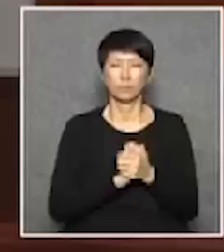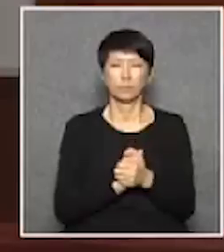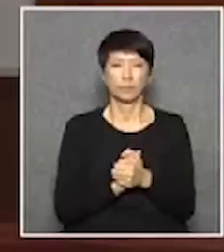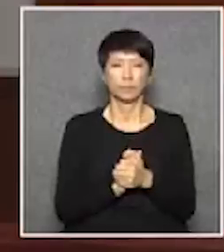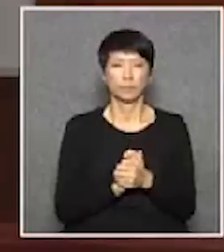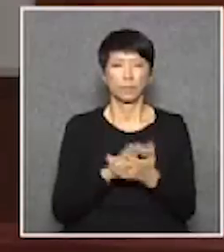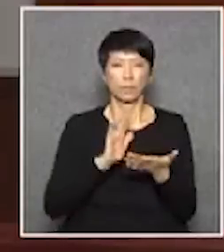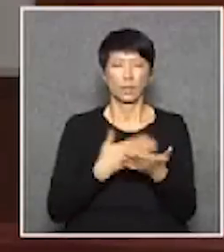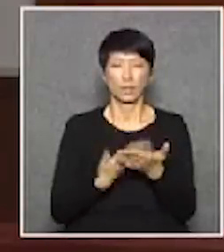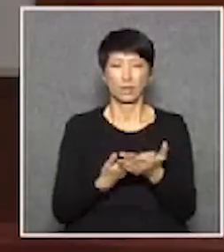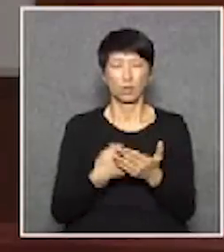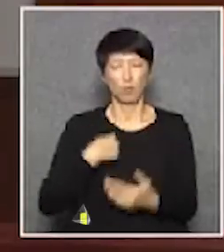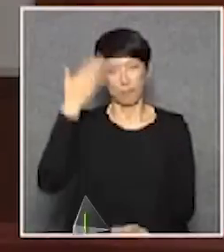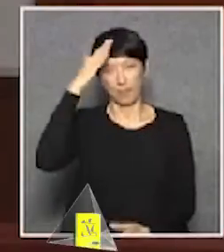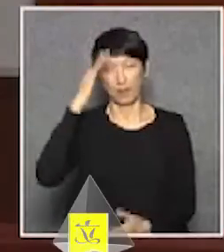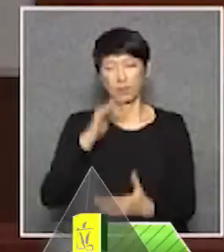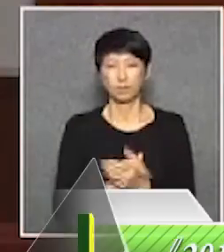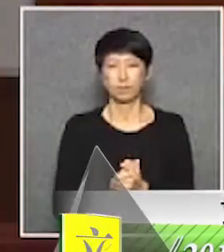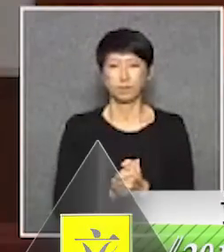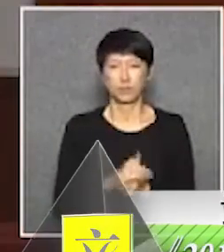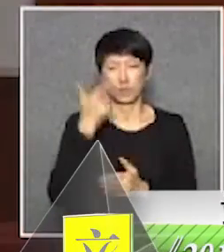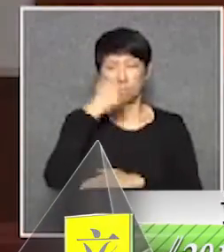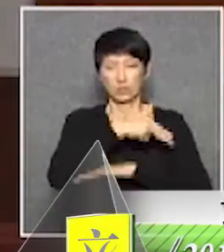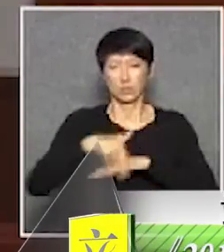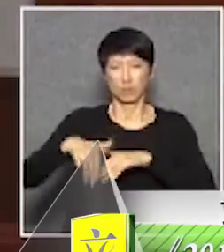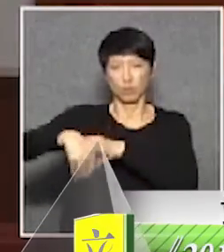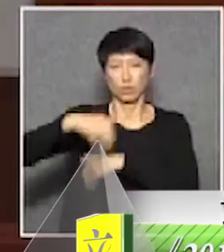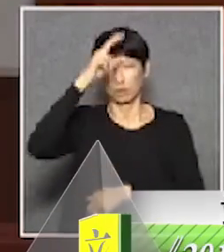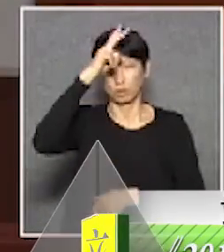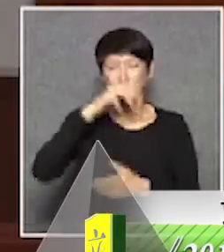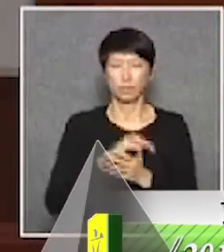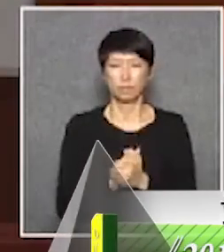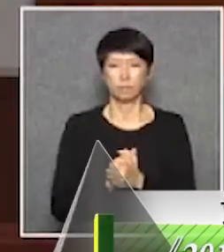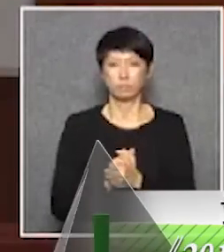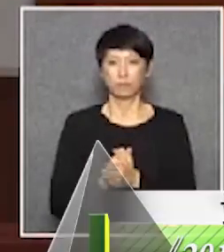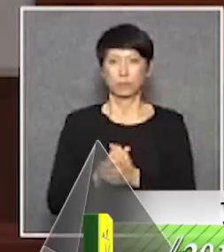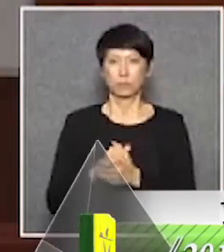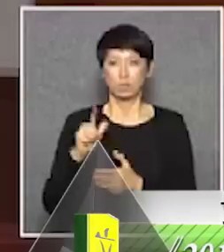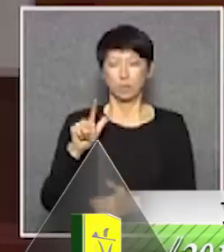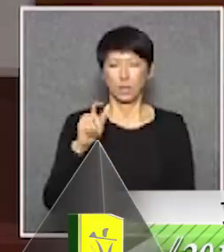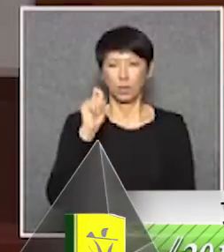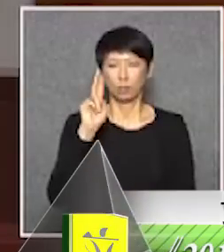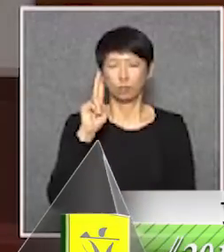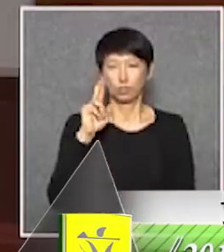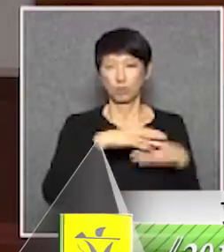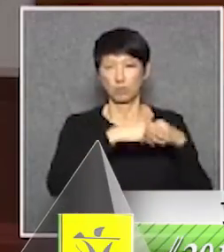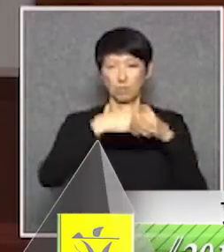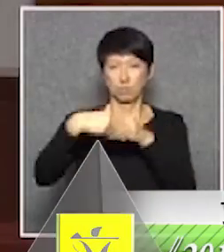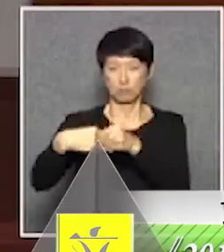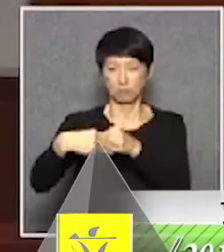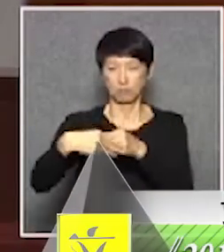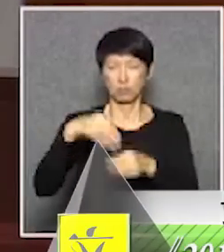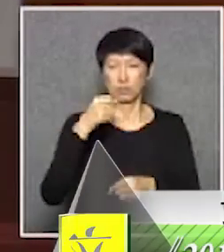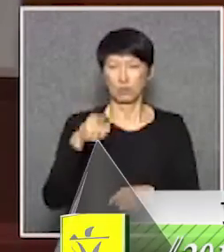但係我哋絕對明白，即係新界鄉議局喺即係劉皇發領導之下啊，你喺呢件事上